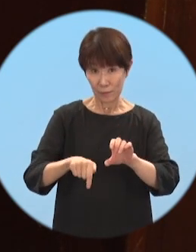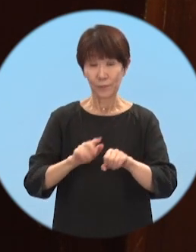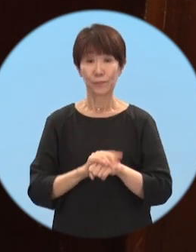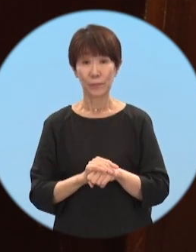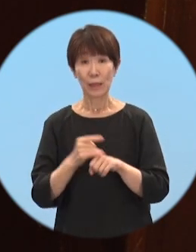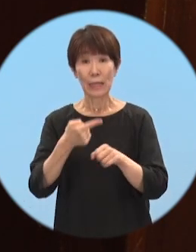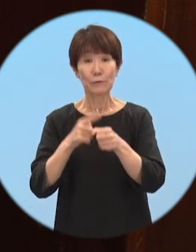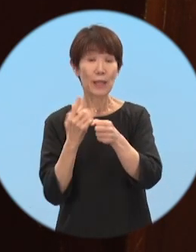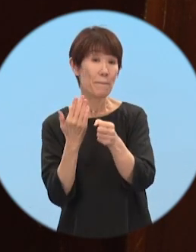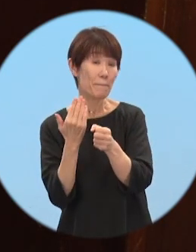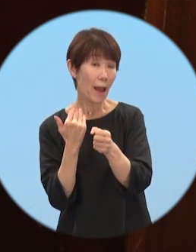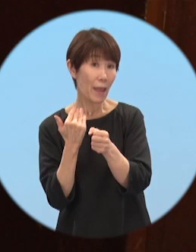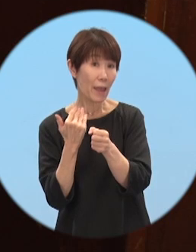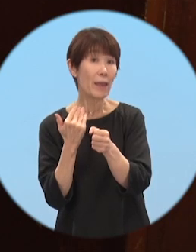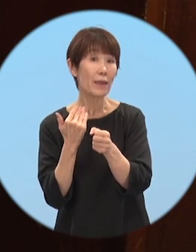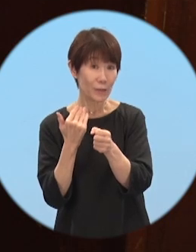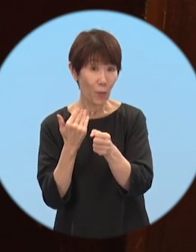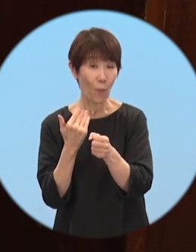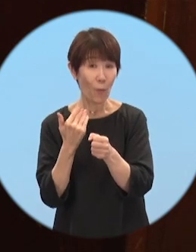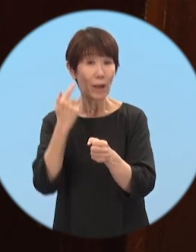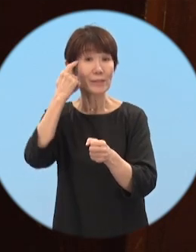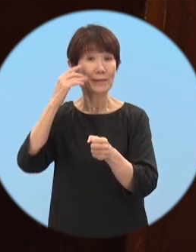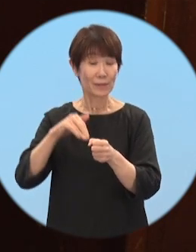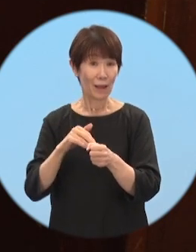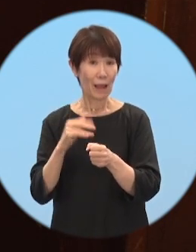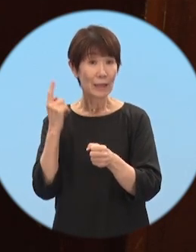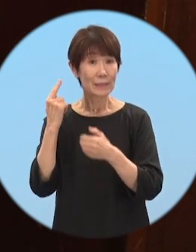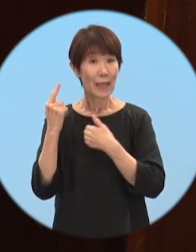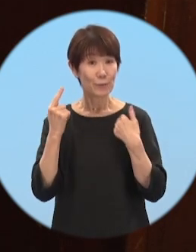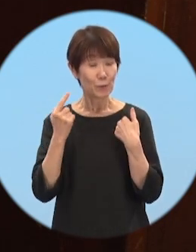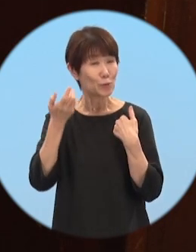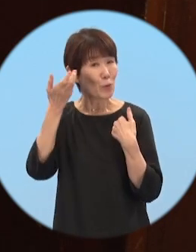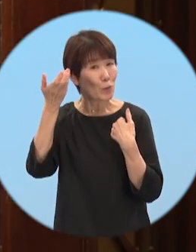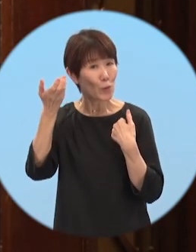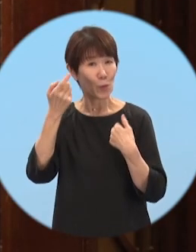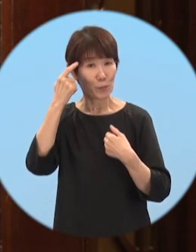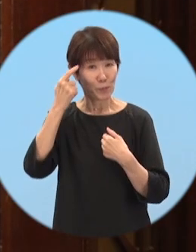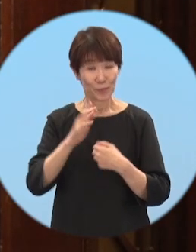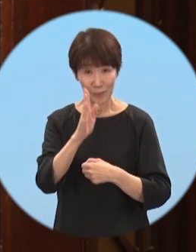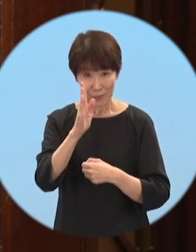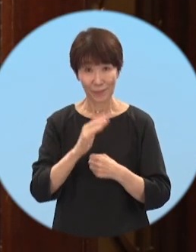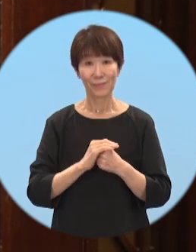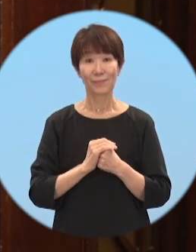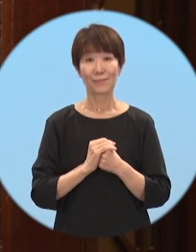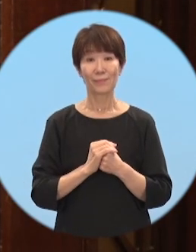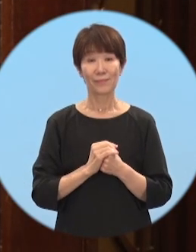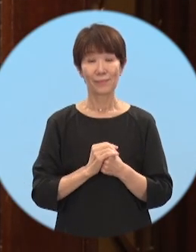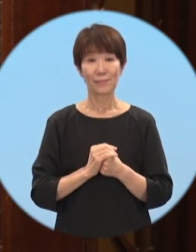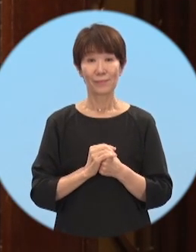100年以上前の人が一体どんな音を聞いていたか、ちょっと想像してみてください。